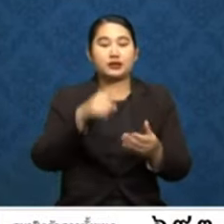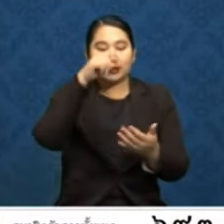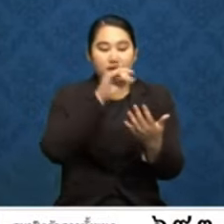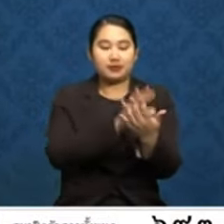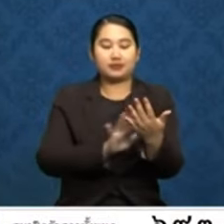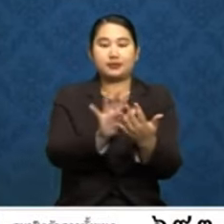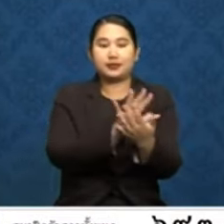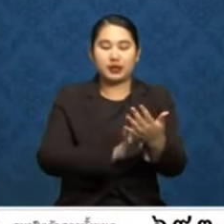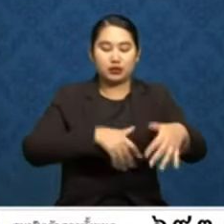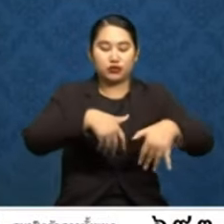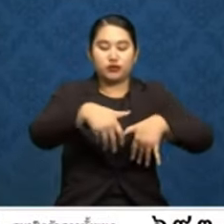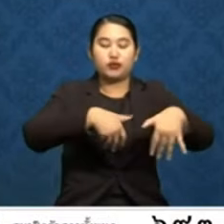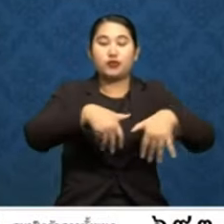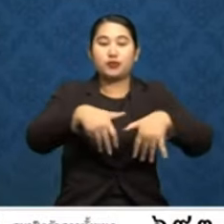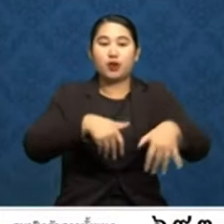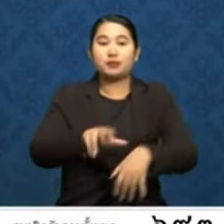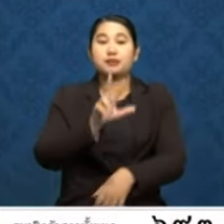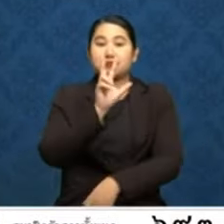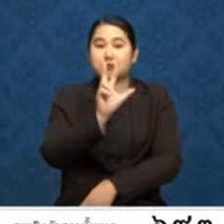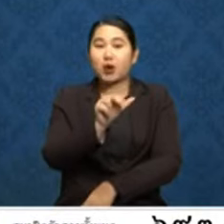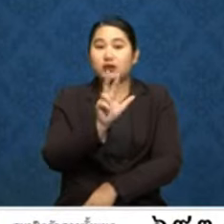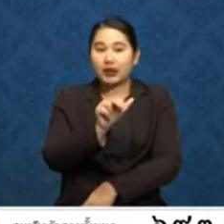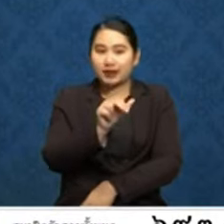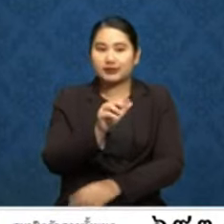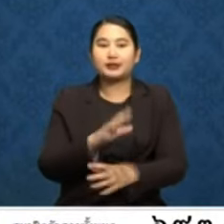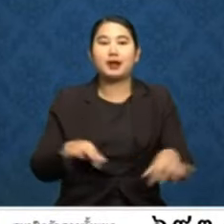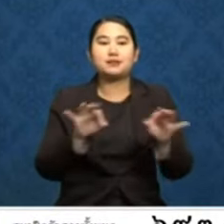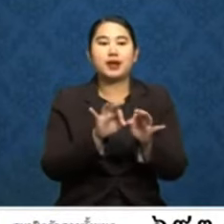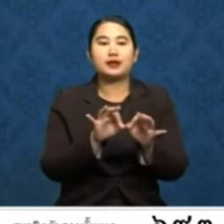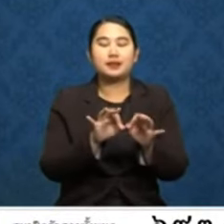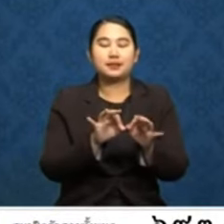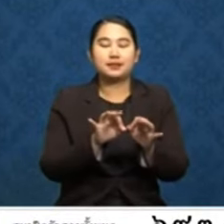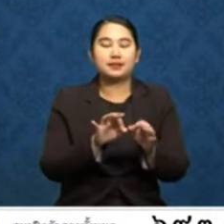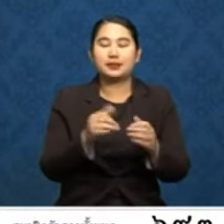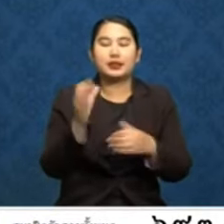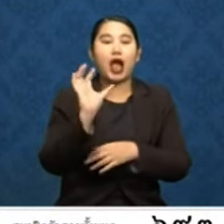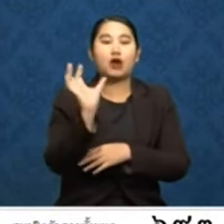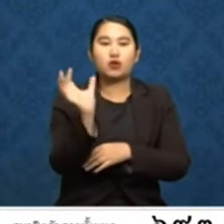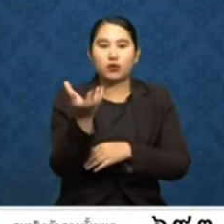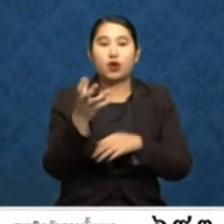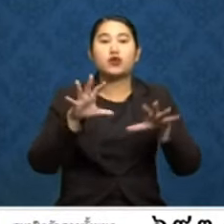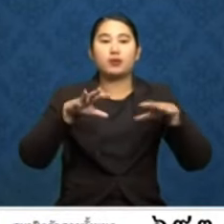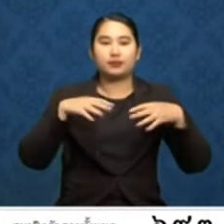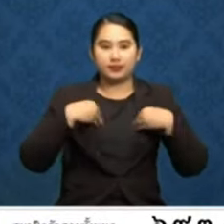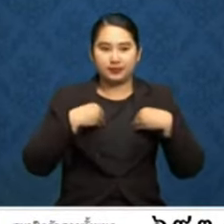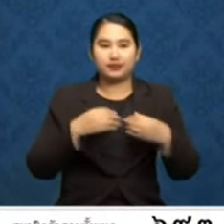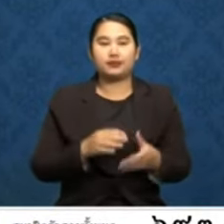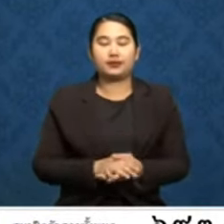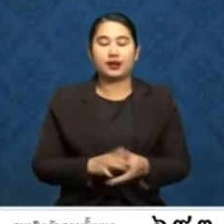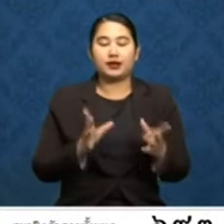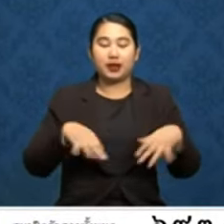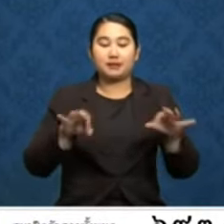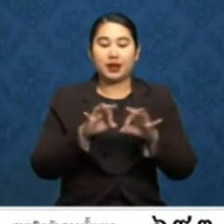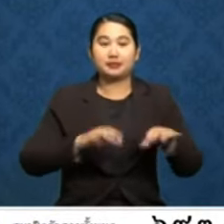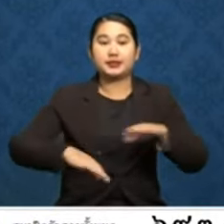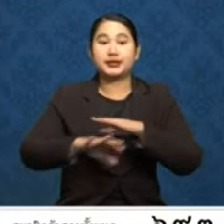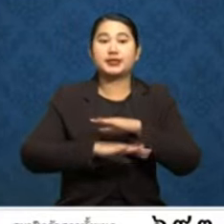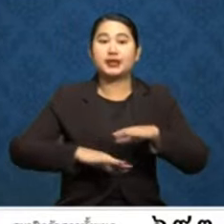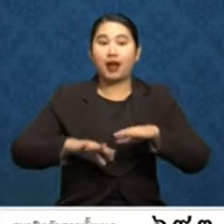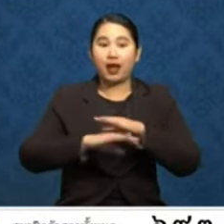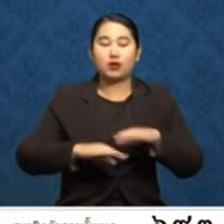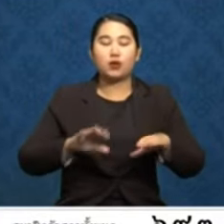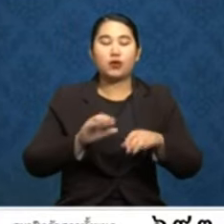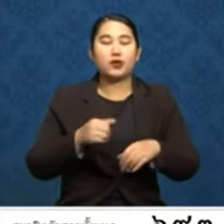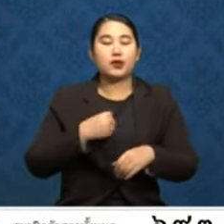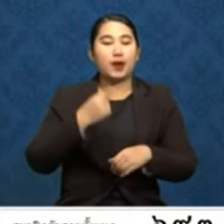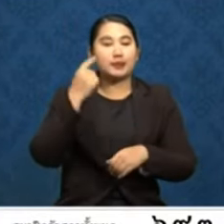ประชาชนโปร่งใสและเป็นที่ยอมรับจากนานาประเทศให้เป็นทุนทางสังคมและทางความคิด